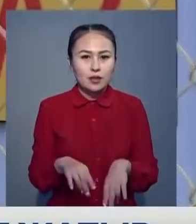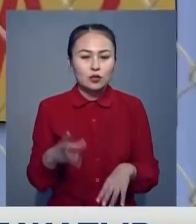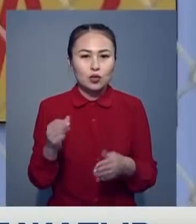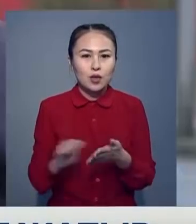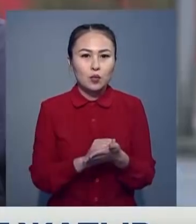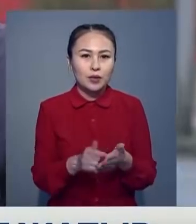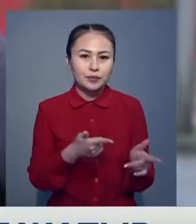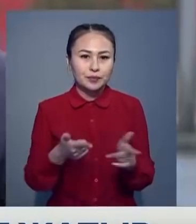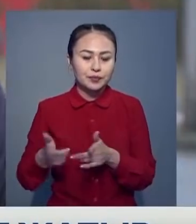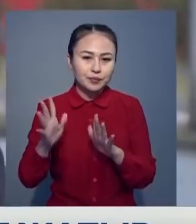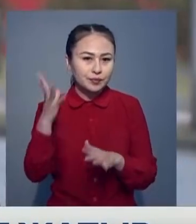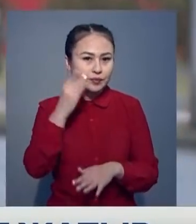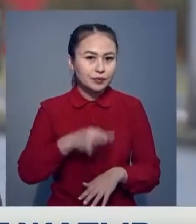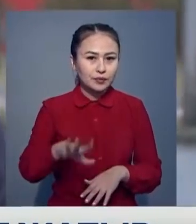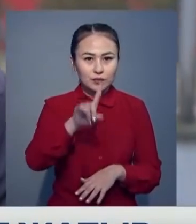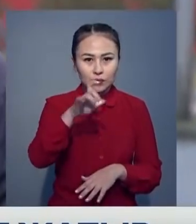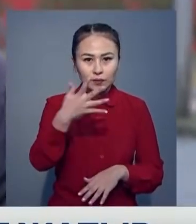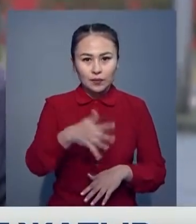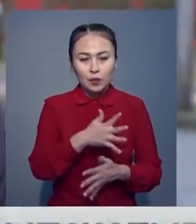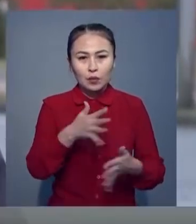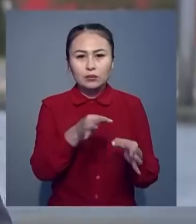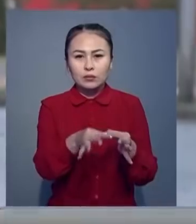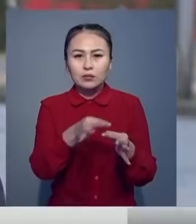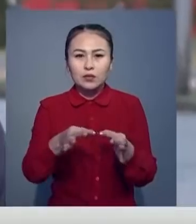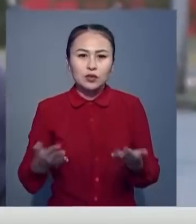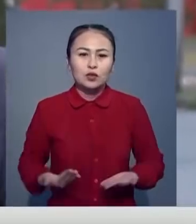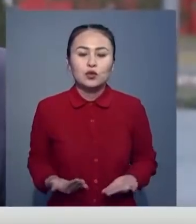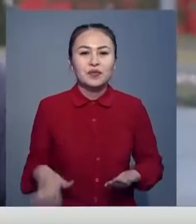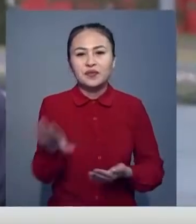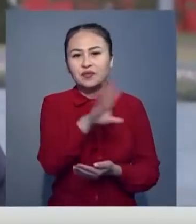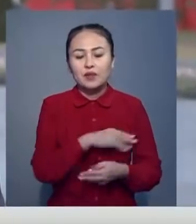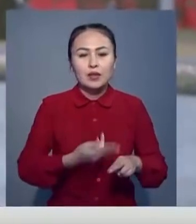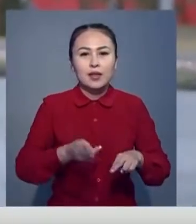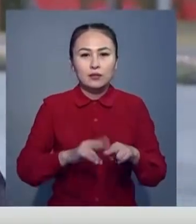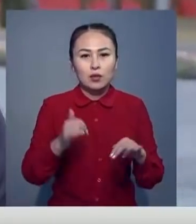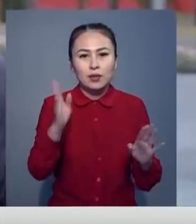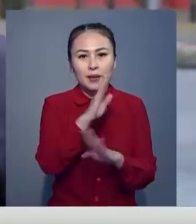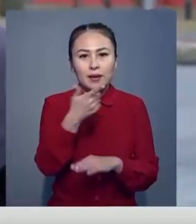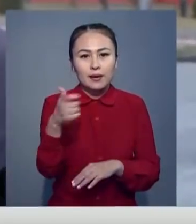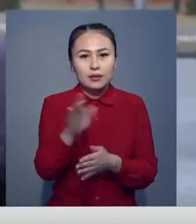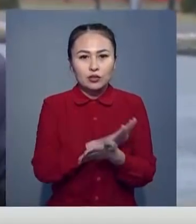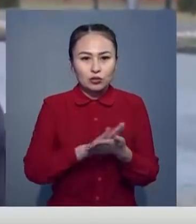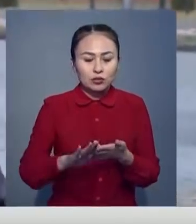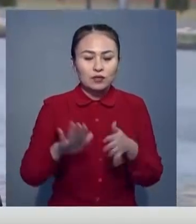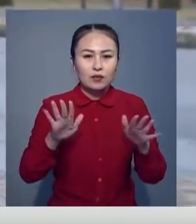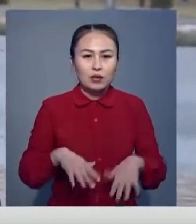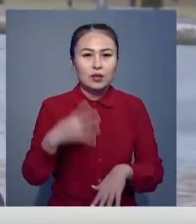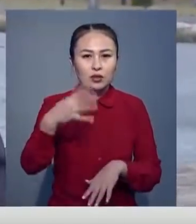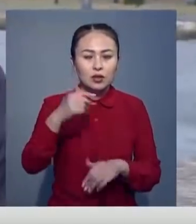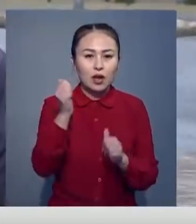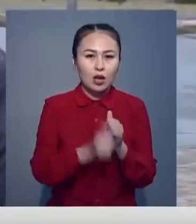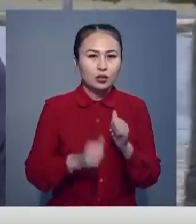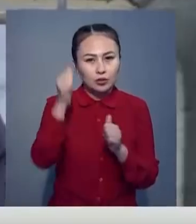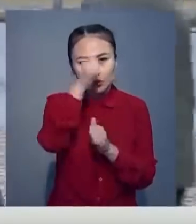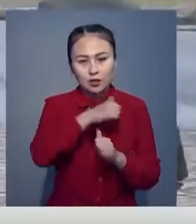құжаттарын жасаймыз. Алматы облысындағы 150-ден астам елді мекеннің тұрғындары қазір табиғи газ тұтынып отыр. Сала мамандар жыл сайын 40 ауылды газдандырып